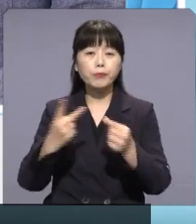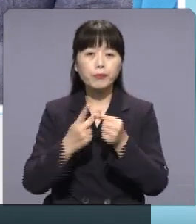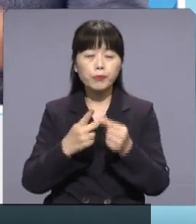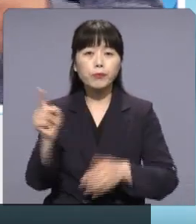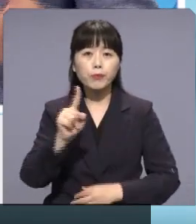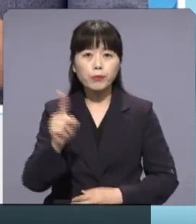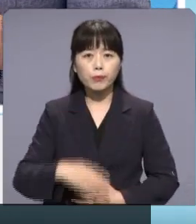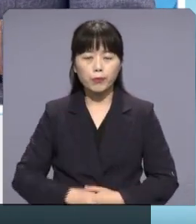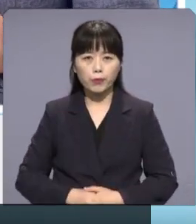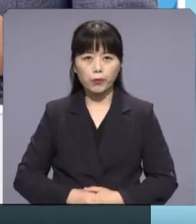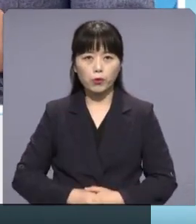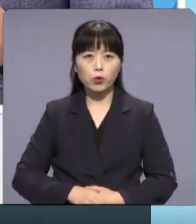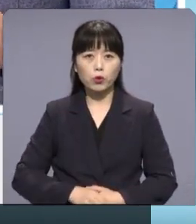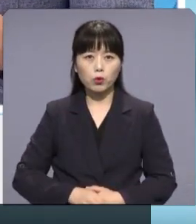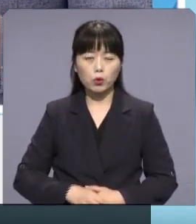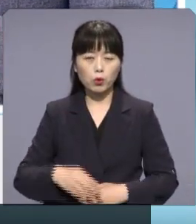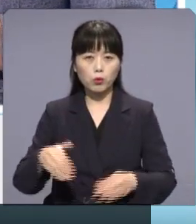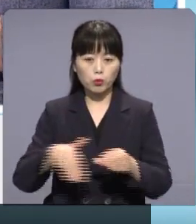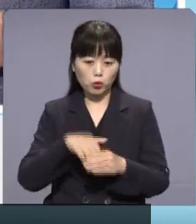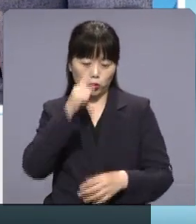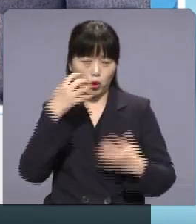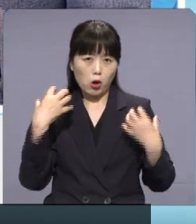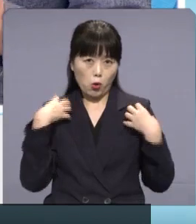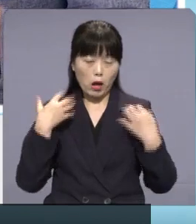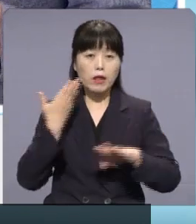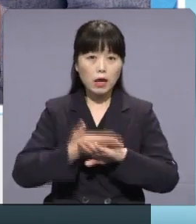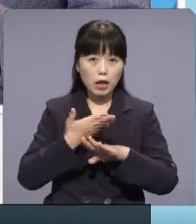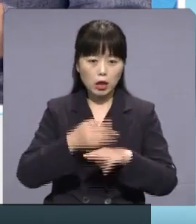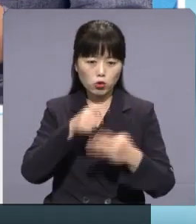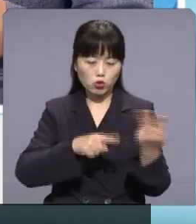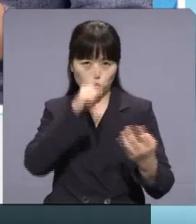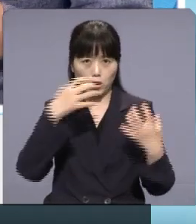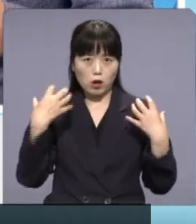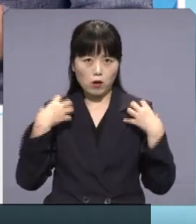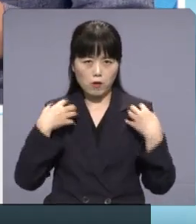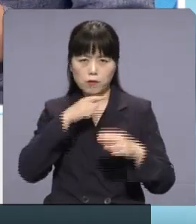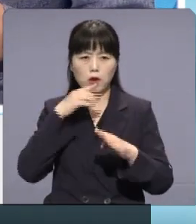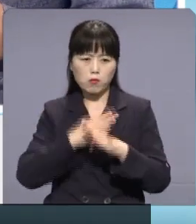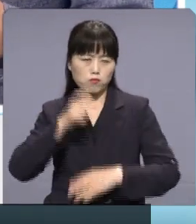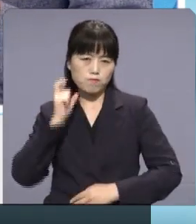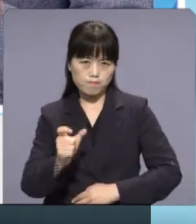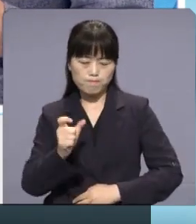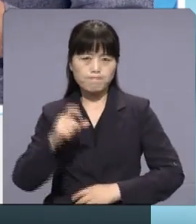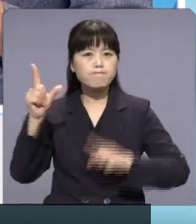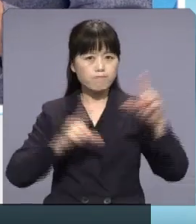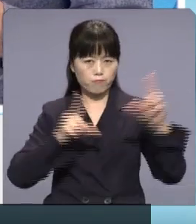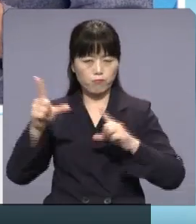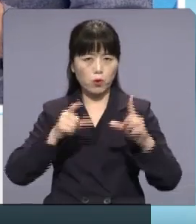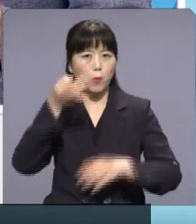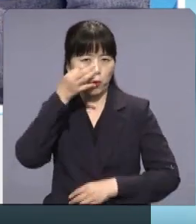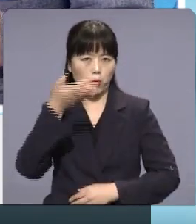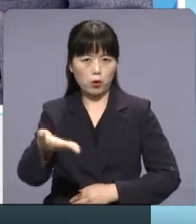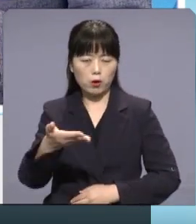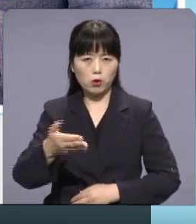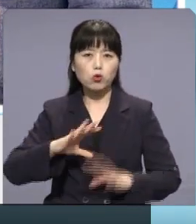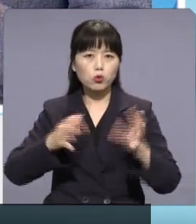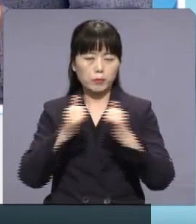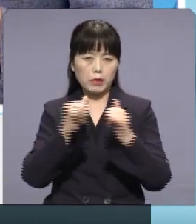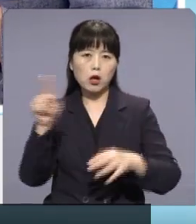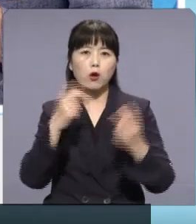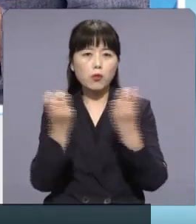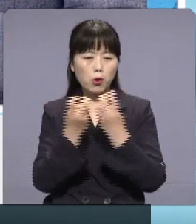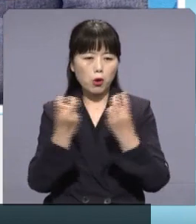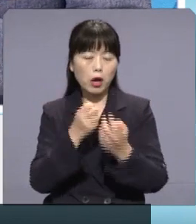하나는 우리는 문재인 정권과는 달리 대북 강경 노선을 취하겠어. 북한에서 우리 국민을